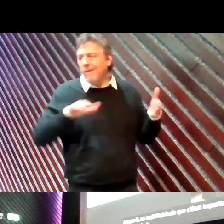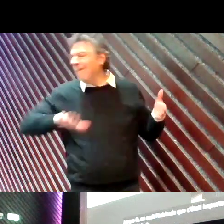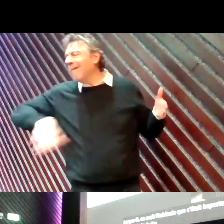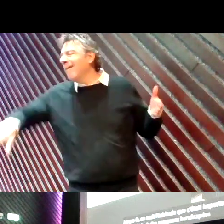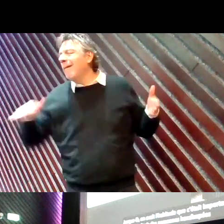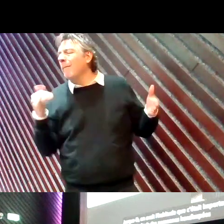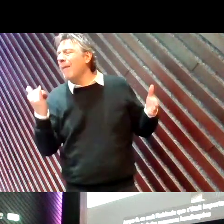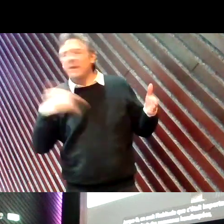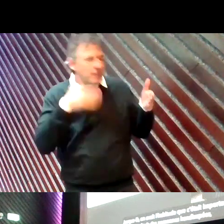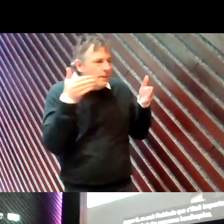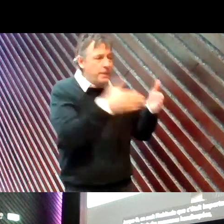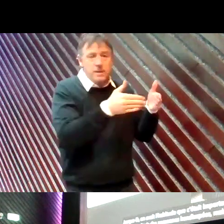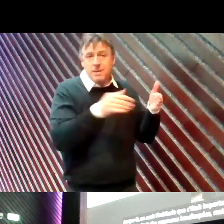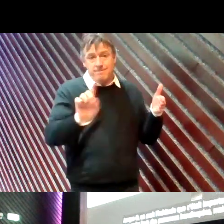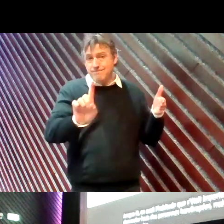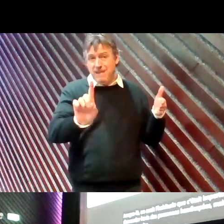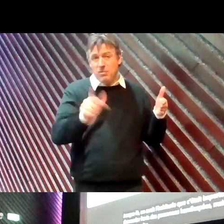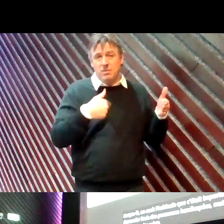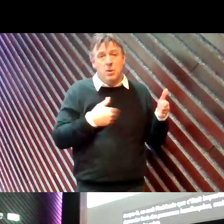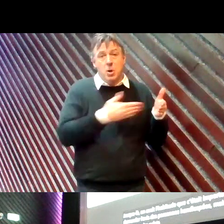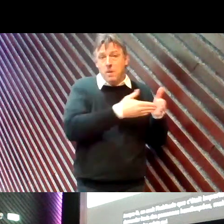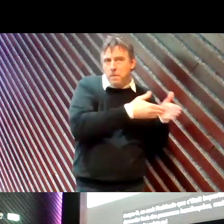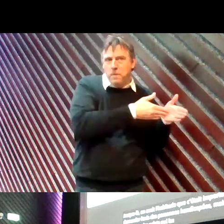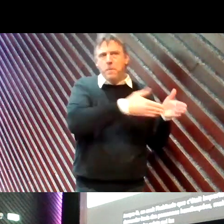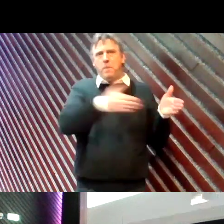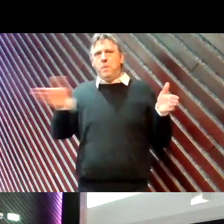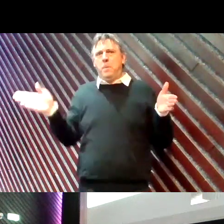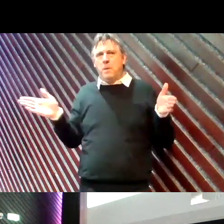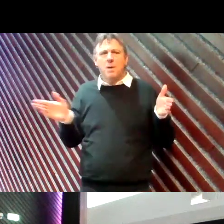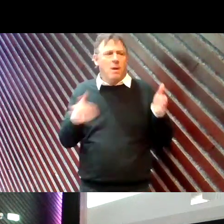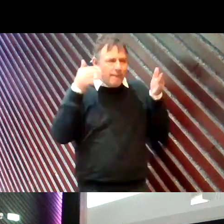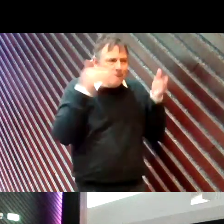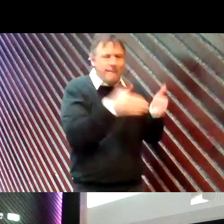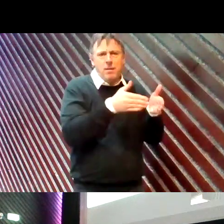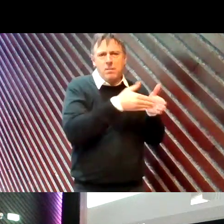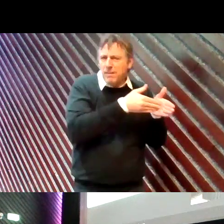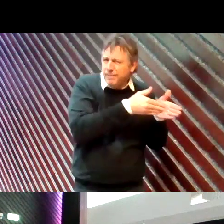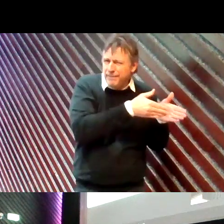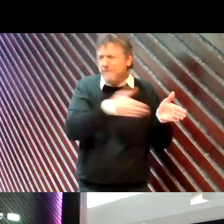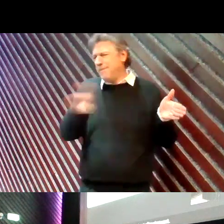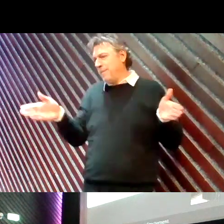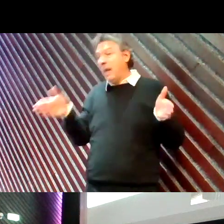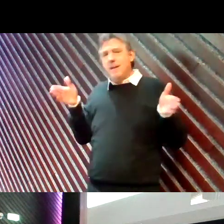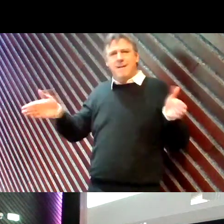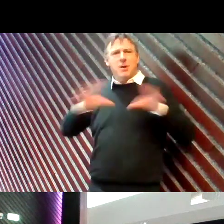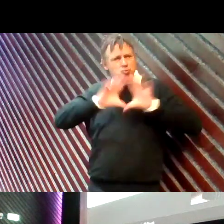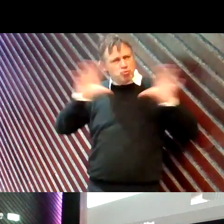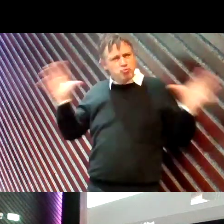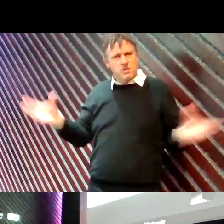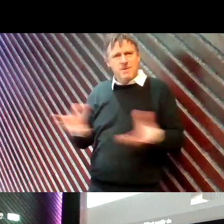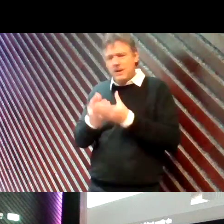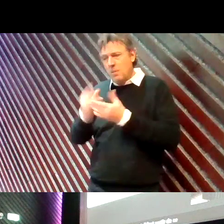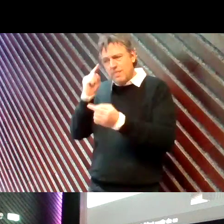Le but du jeu, maintenant, collectivement, c'est de faire en sorte qu'on arrive à sortir un peu de ce cadre-là et de prendre tous